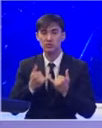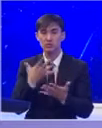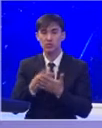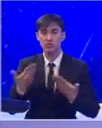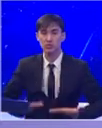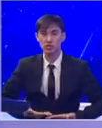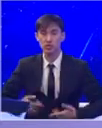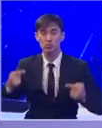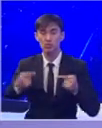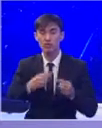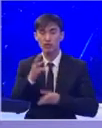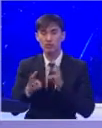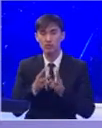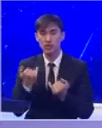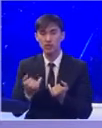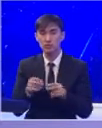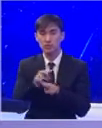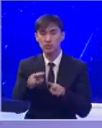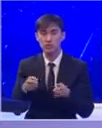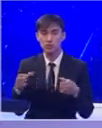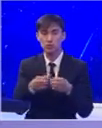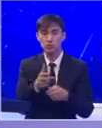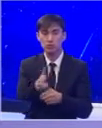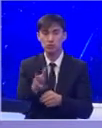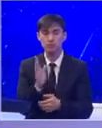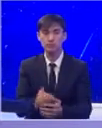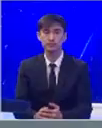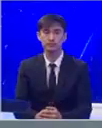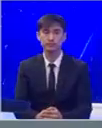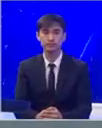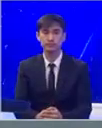огненной стихией за процессом следила наша съемочная группа